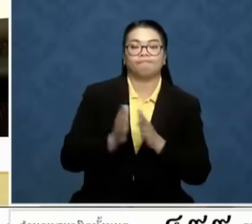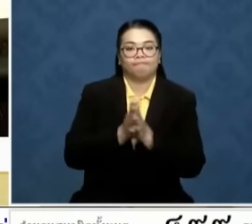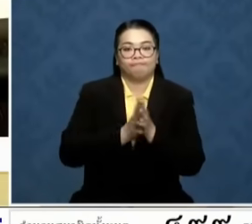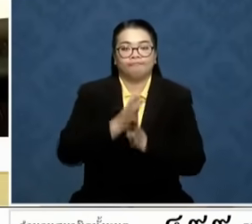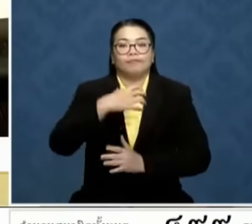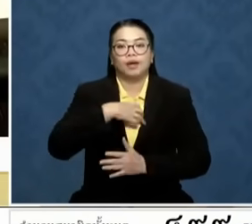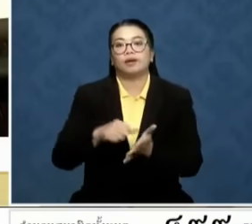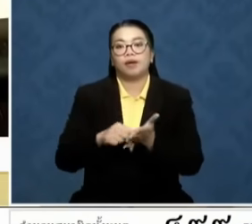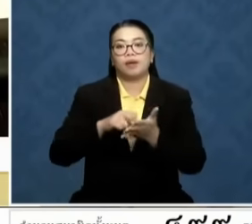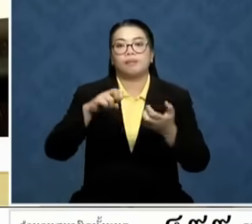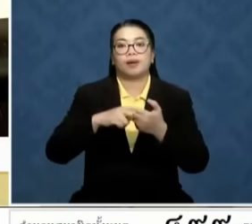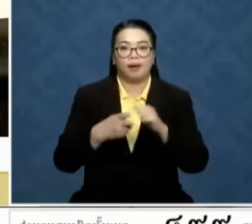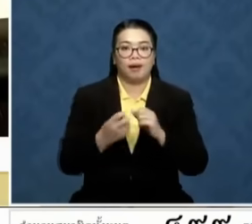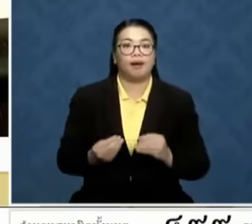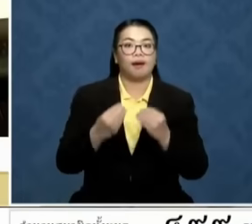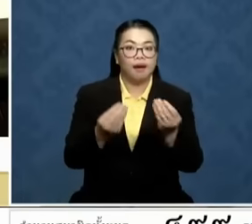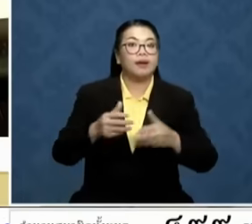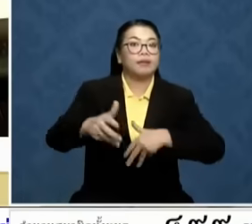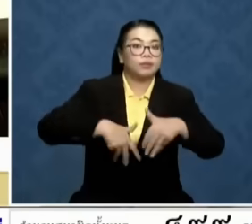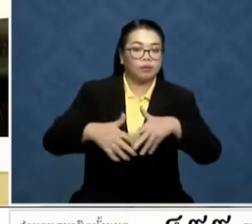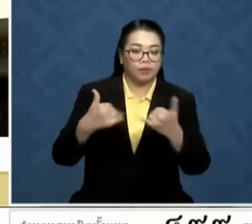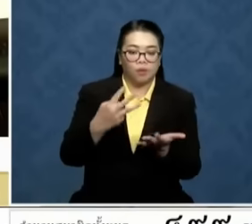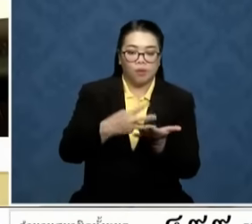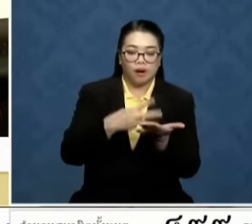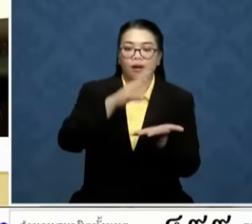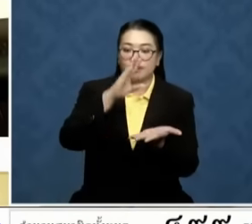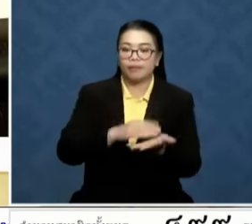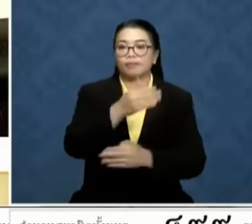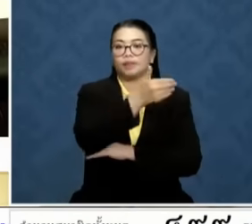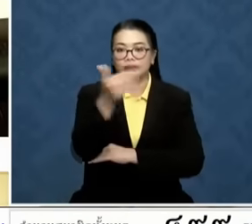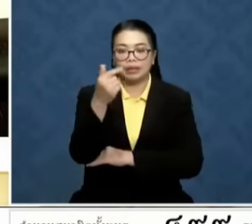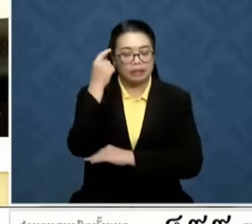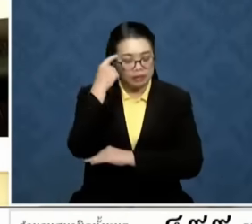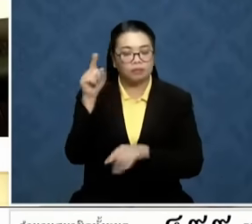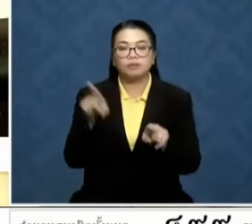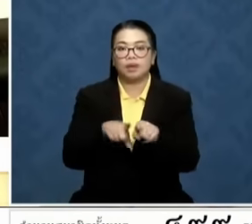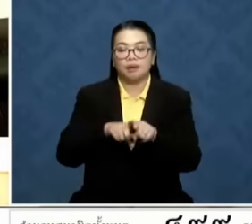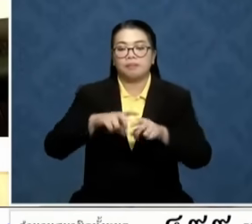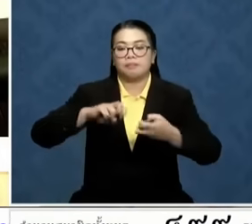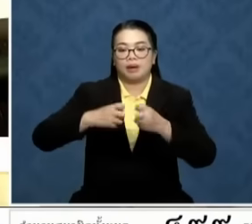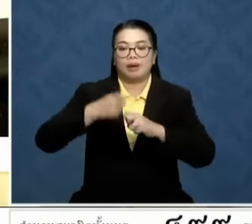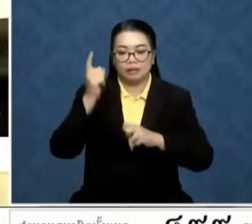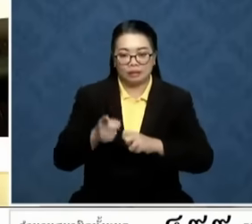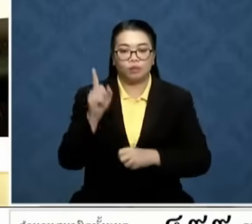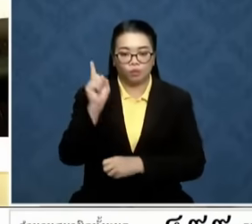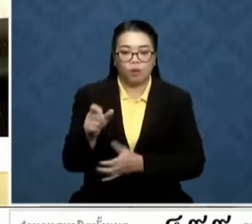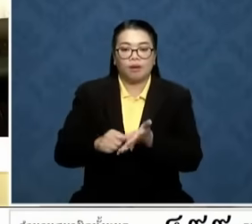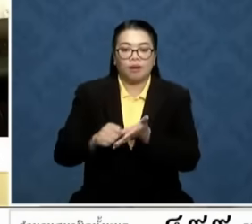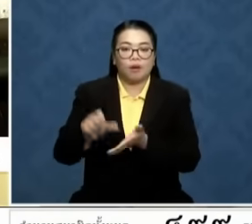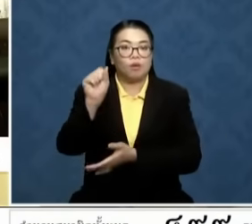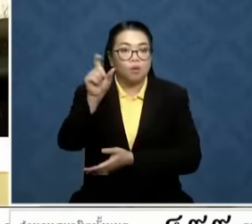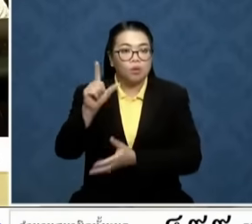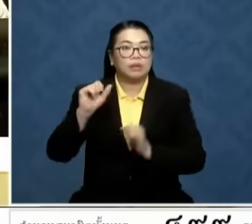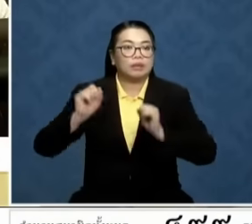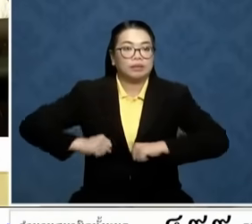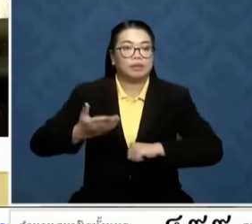อย่างยิ่งนะครับในวาระนี้ที่กลายเป็นวาระแห่งชาติแล้วแล้วก็เห็นตรงกันว่ามันเป็นปัญหาจริงๆยติของเรานี่ถึงกับขนาดว่า